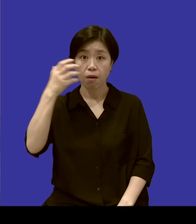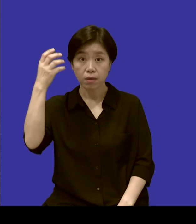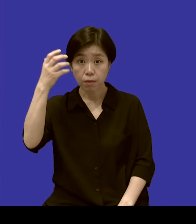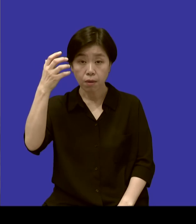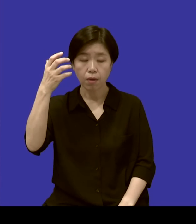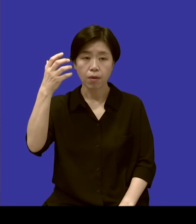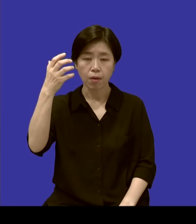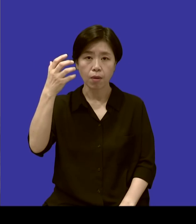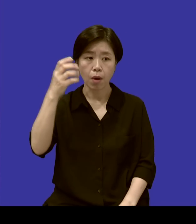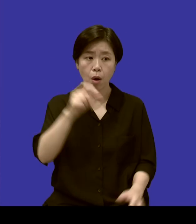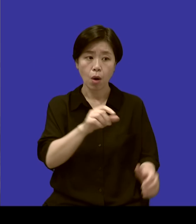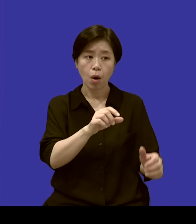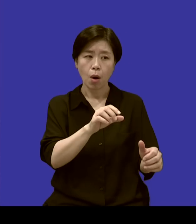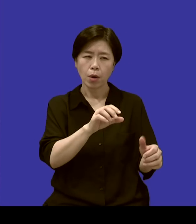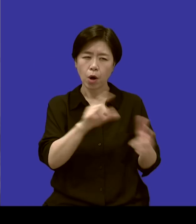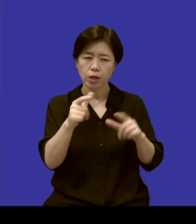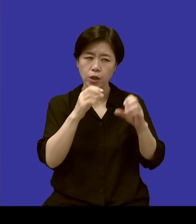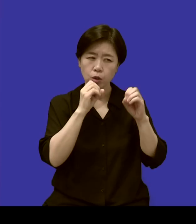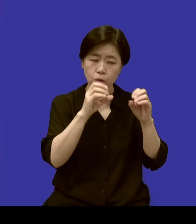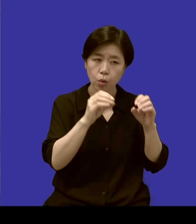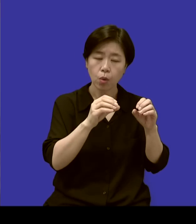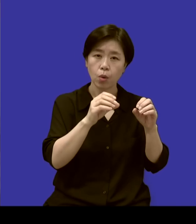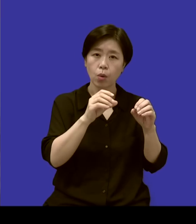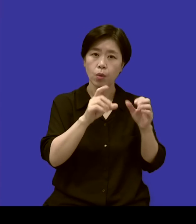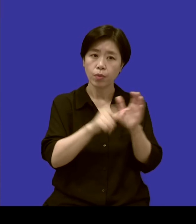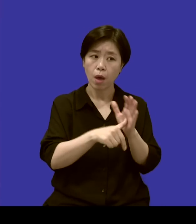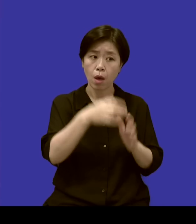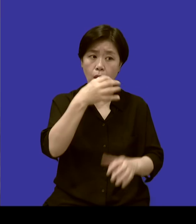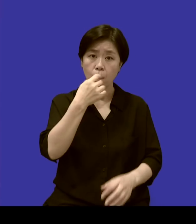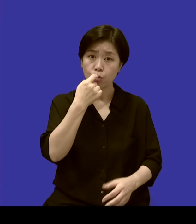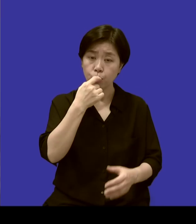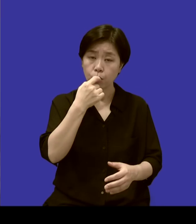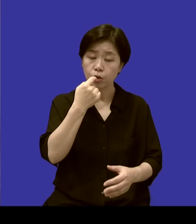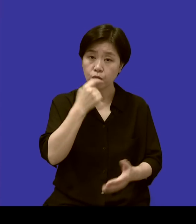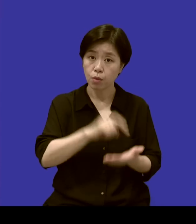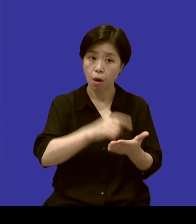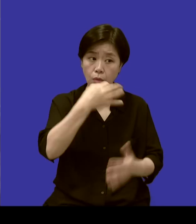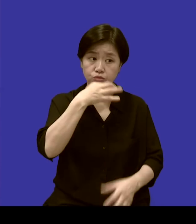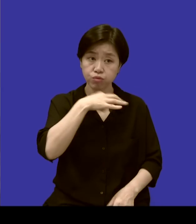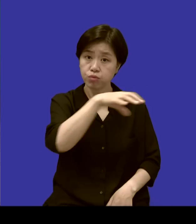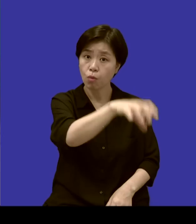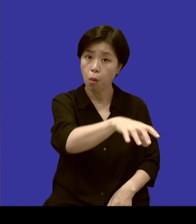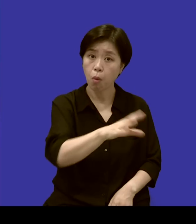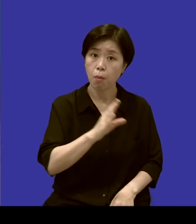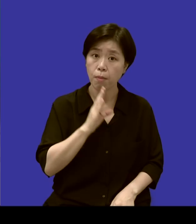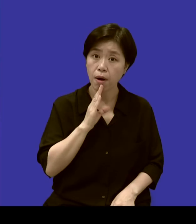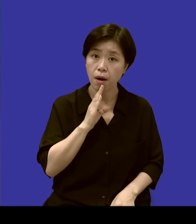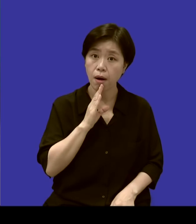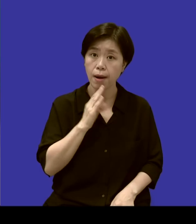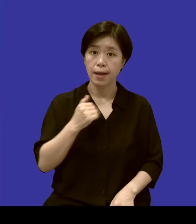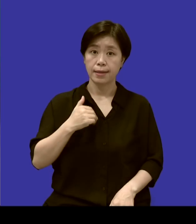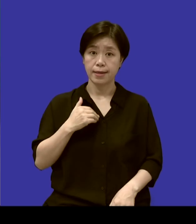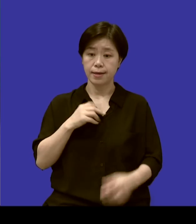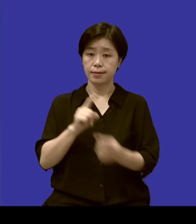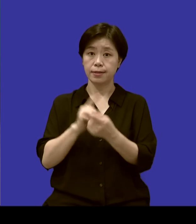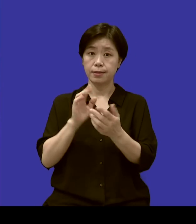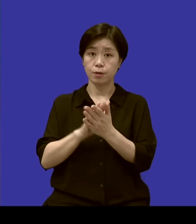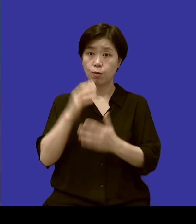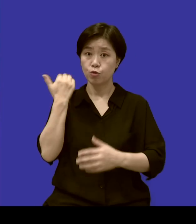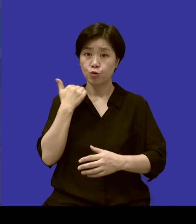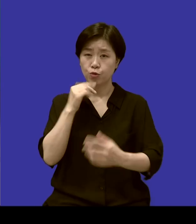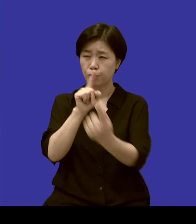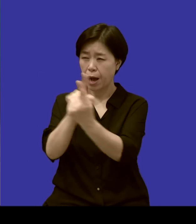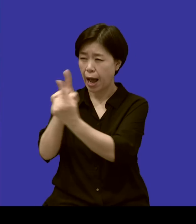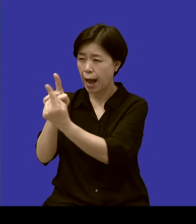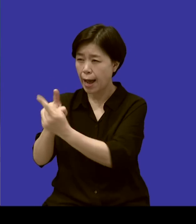사람들을 앉혀놨어. 내가 찾아가지 않아도 되고 난 그냥 가면 거기서 기다리고 있는 거예요. 내가 밖에서 사역할